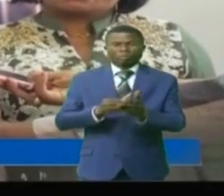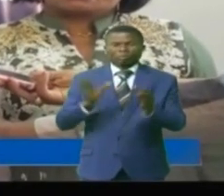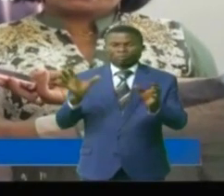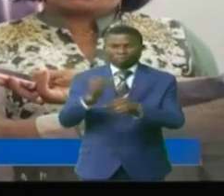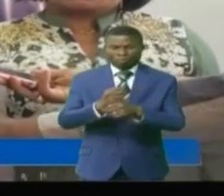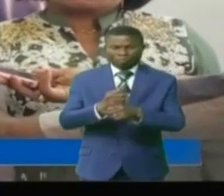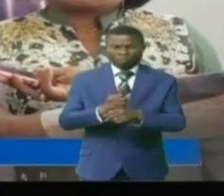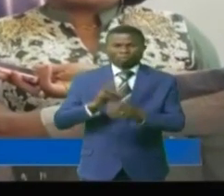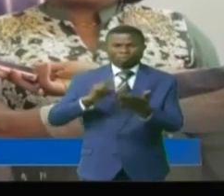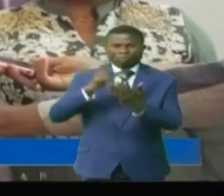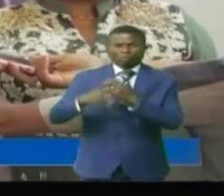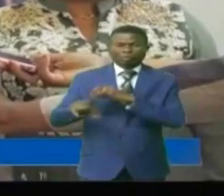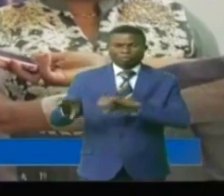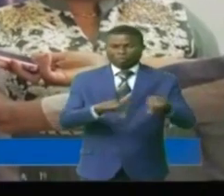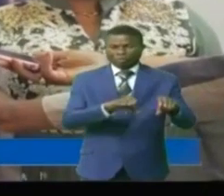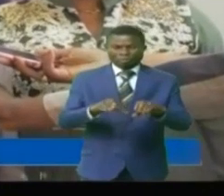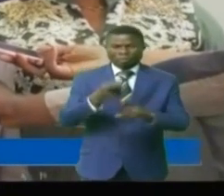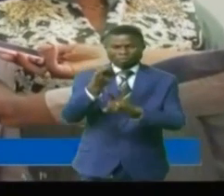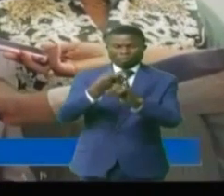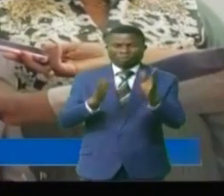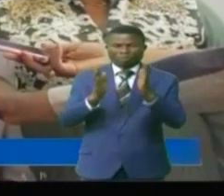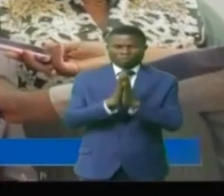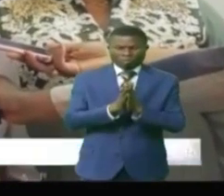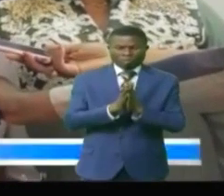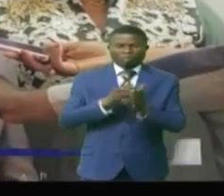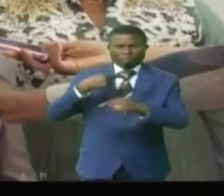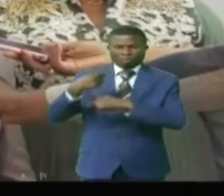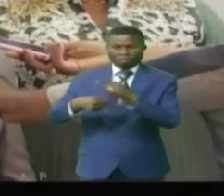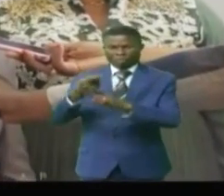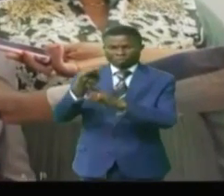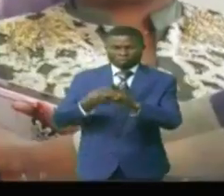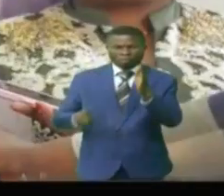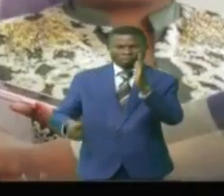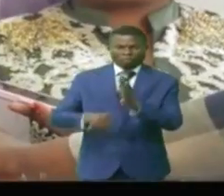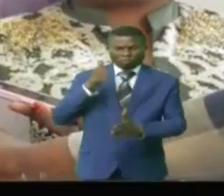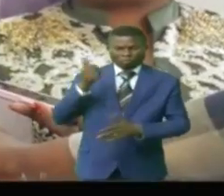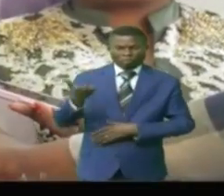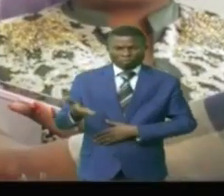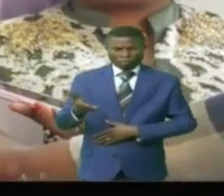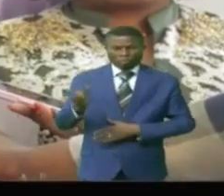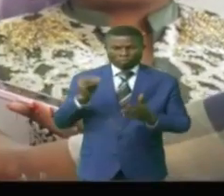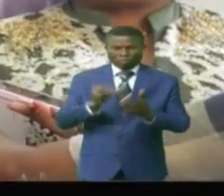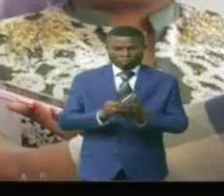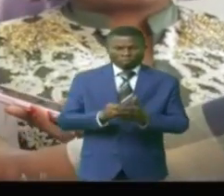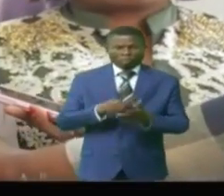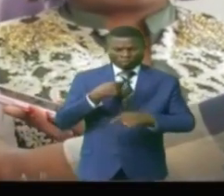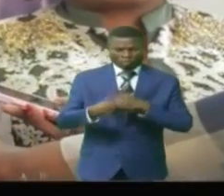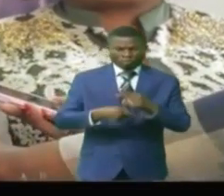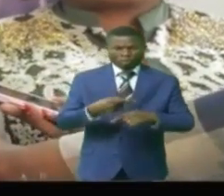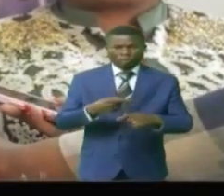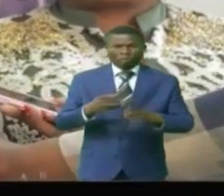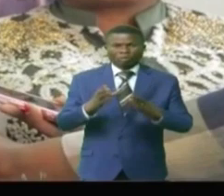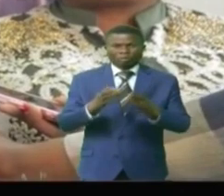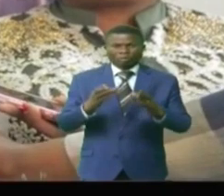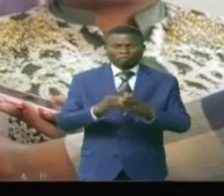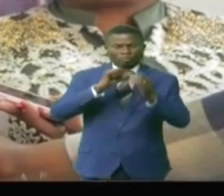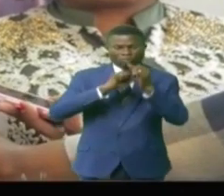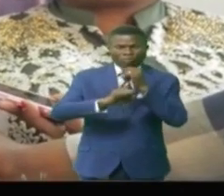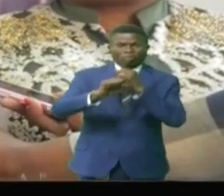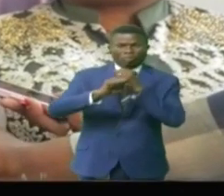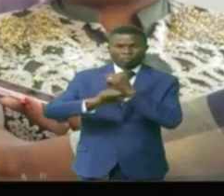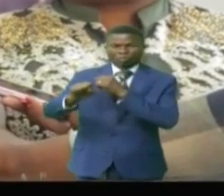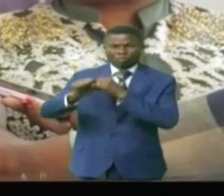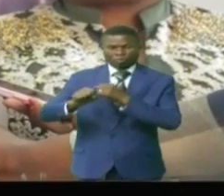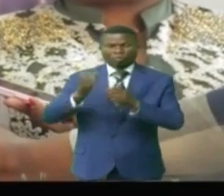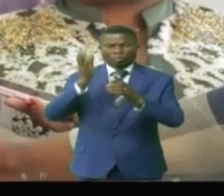programme d'activité pendant le mois d'octobre et le début du mois de novembre. Et nous allons également procéder par des sensibilisations,